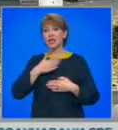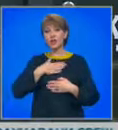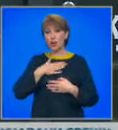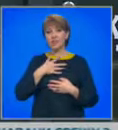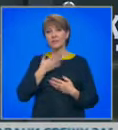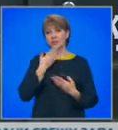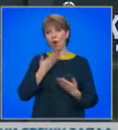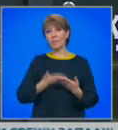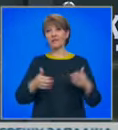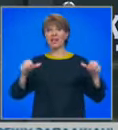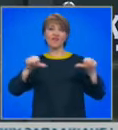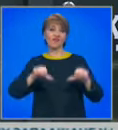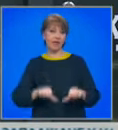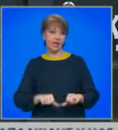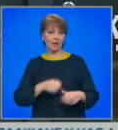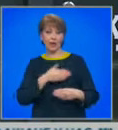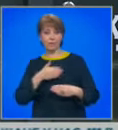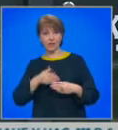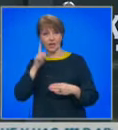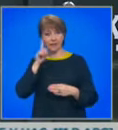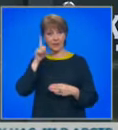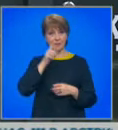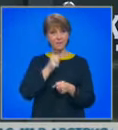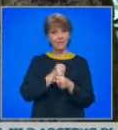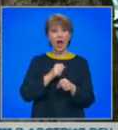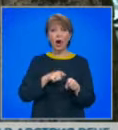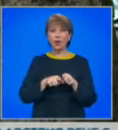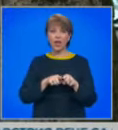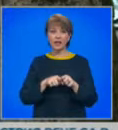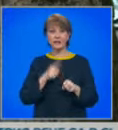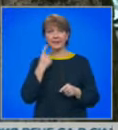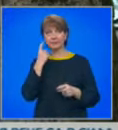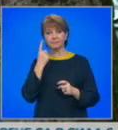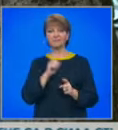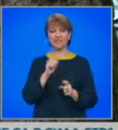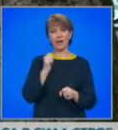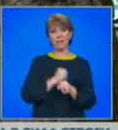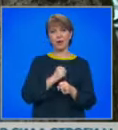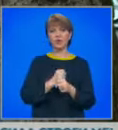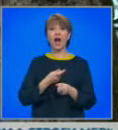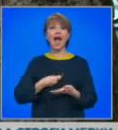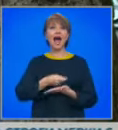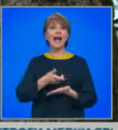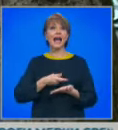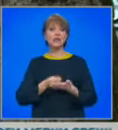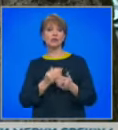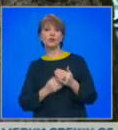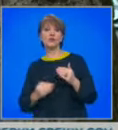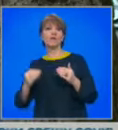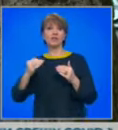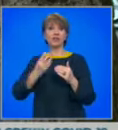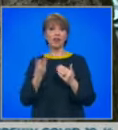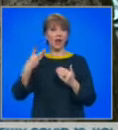обявили фалит през последните дни, казват от бранша. Колегите предпочитат да не работят. Разходите се вдигнаха двойно, тройно, електроенергия, доставни